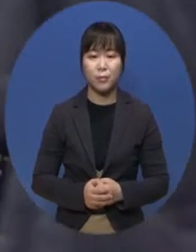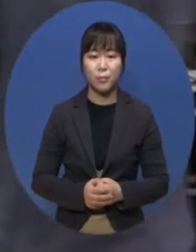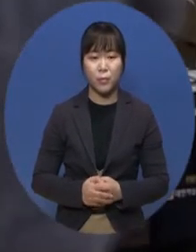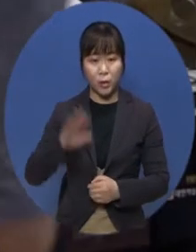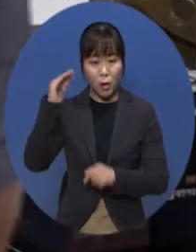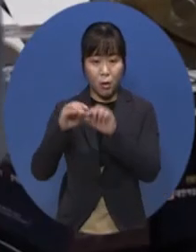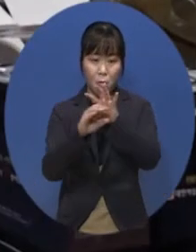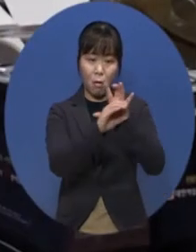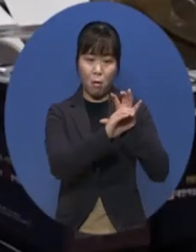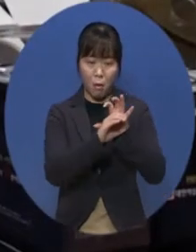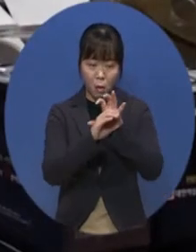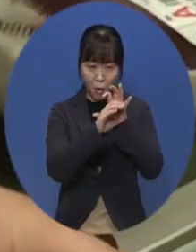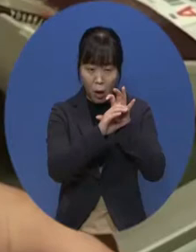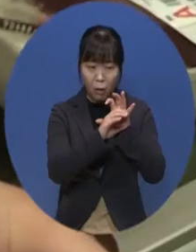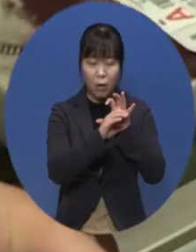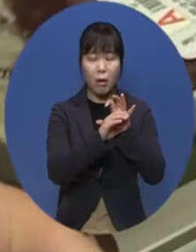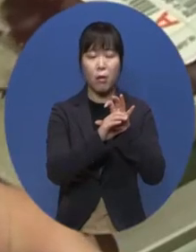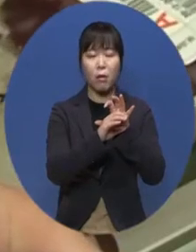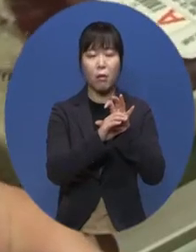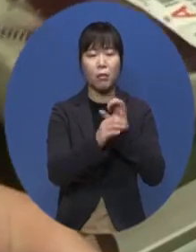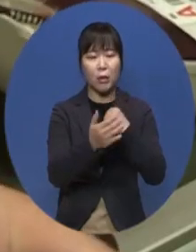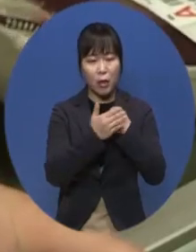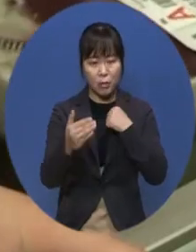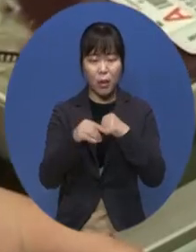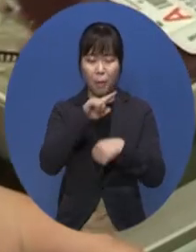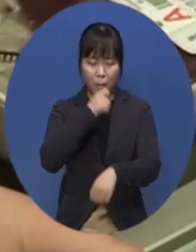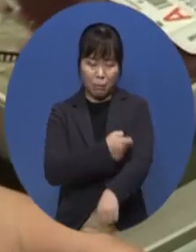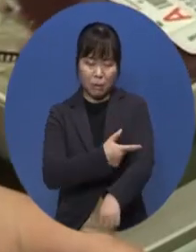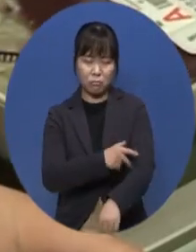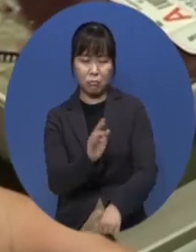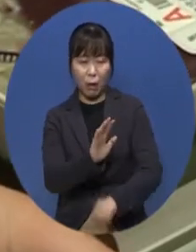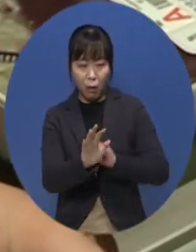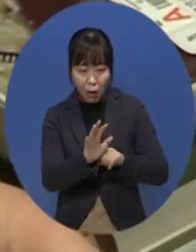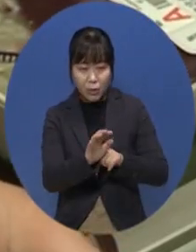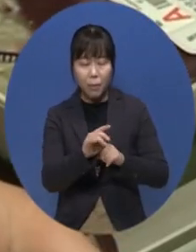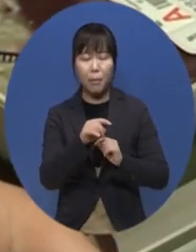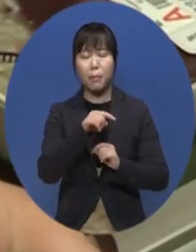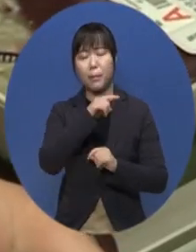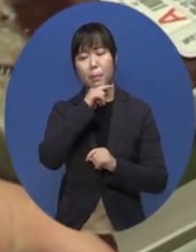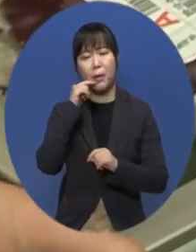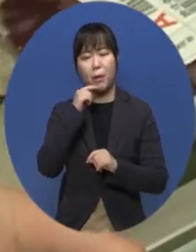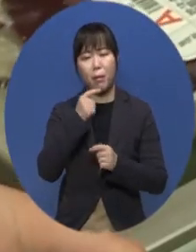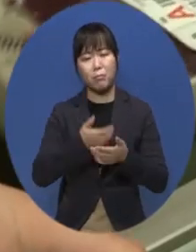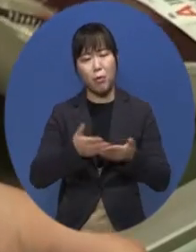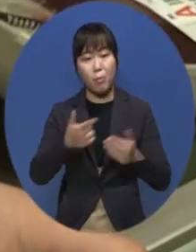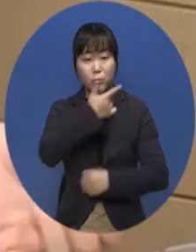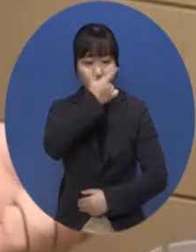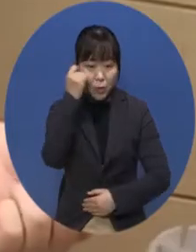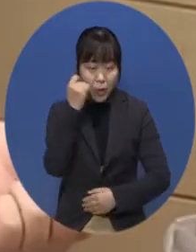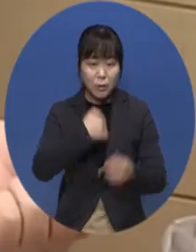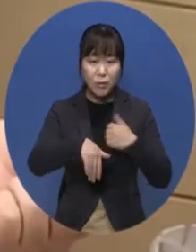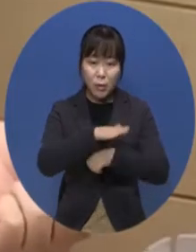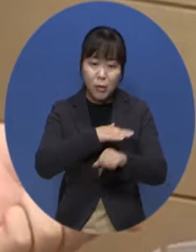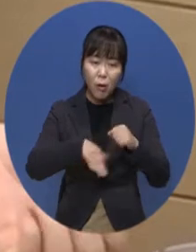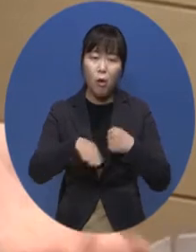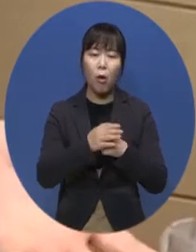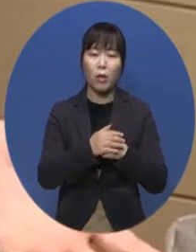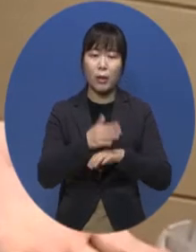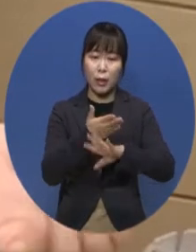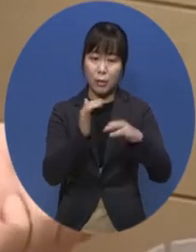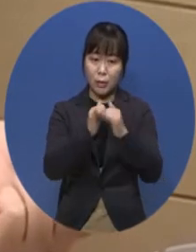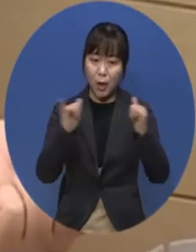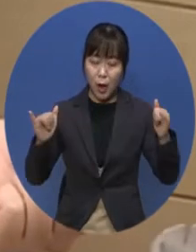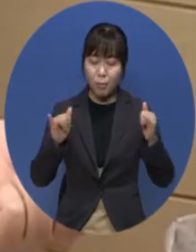최근 코로나19로 인한 헌혈 기피 현상으로 혈액 수급 부족이 이어지는 가운데 누구보다 남을